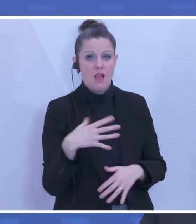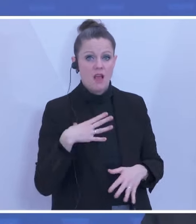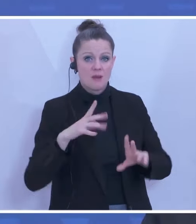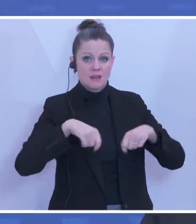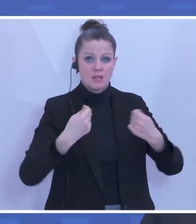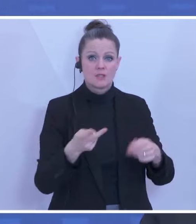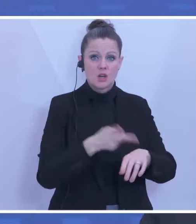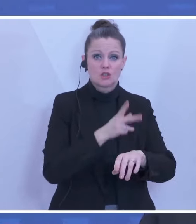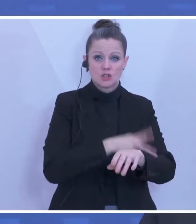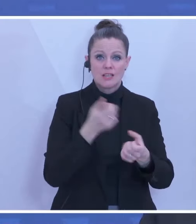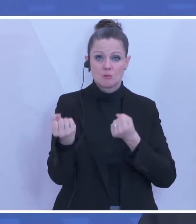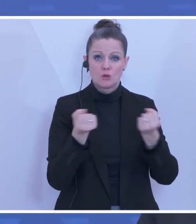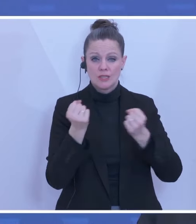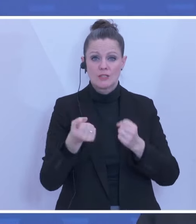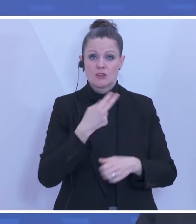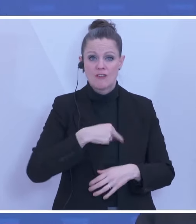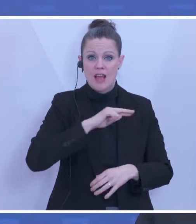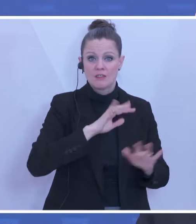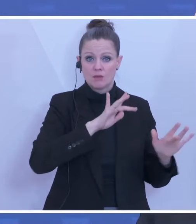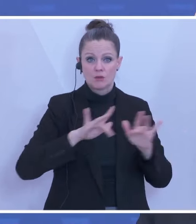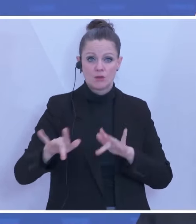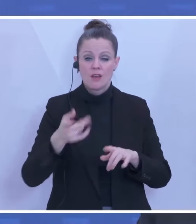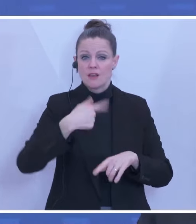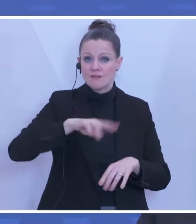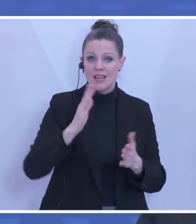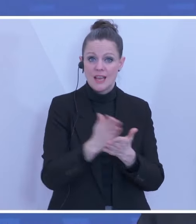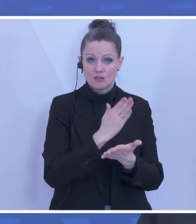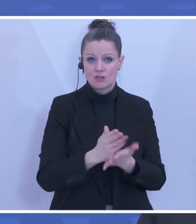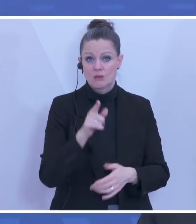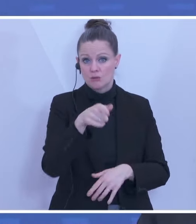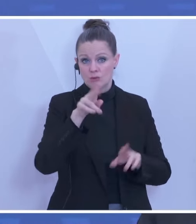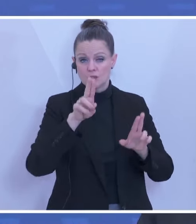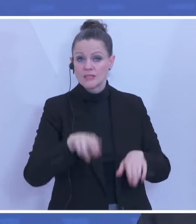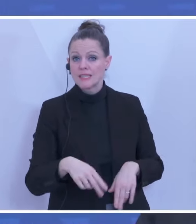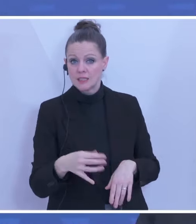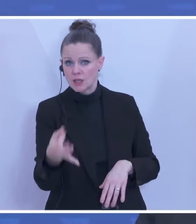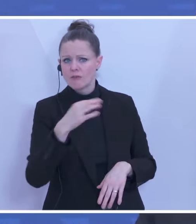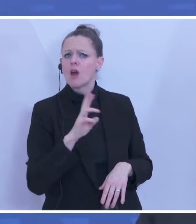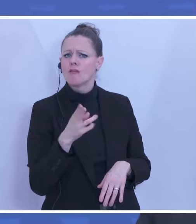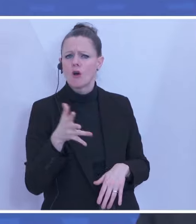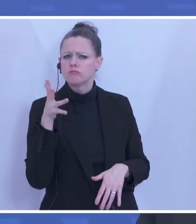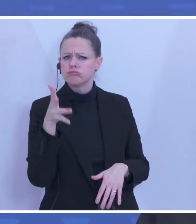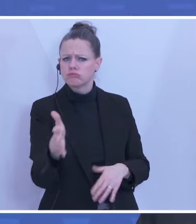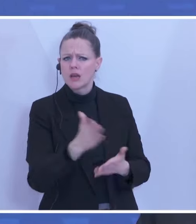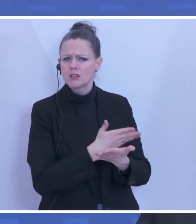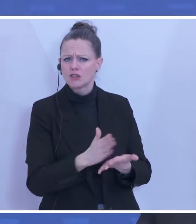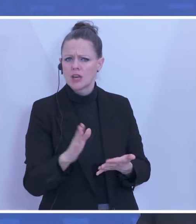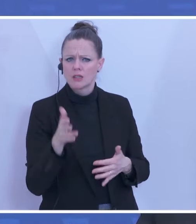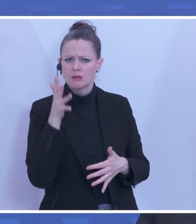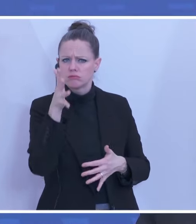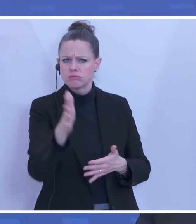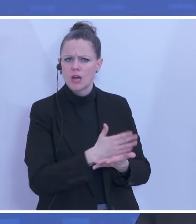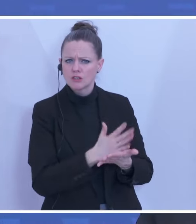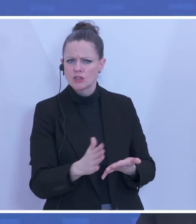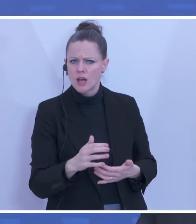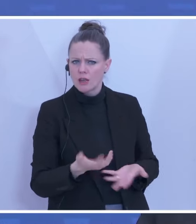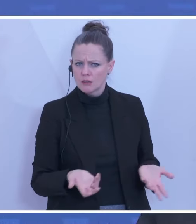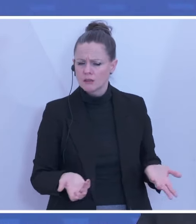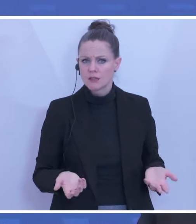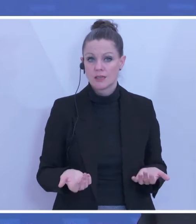staatspolitische Verantwortung, dass wir entscheiden. Und Sie haben ja zu Recht immer gefragt, warum so lange nicht entschieden wird. Jetzt gibt es eine Entscheidung,